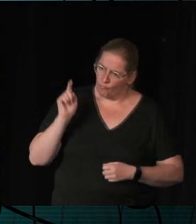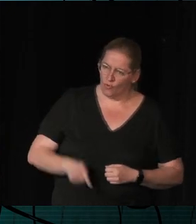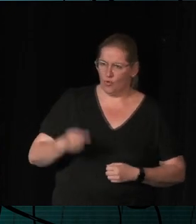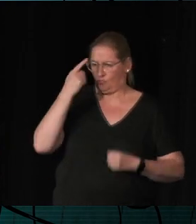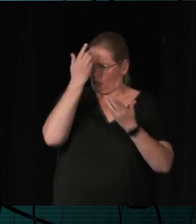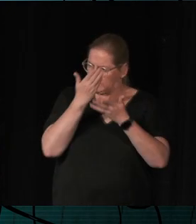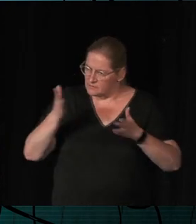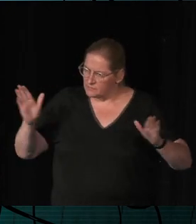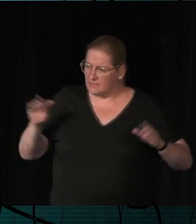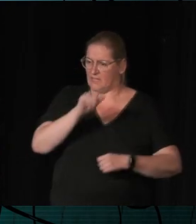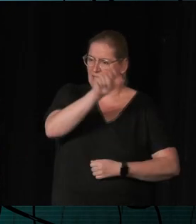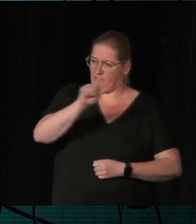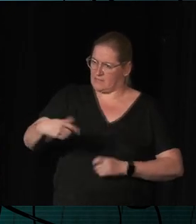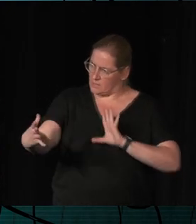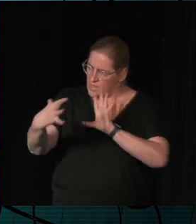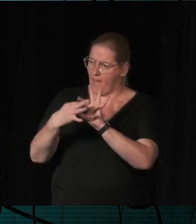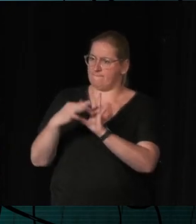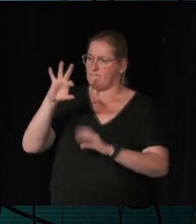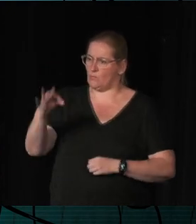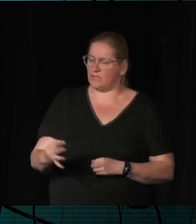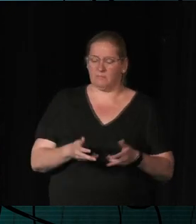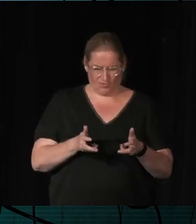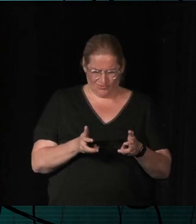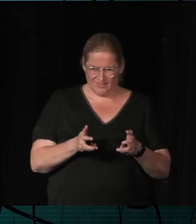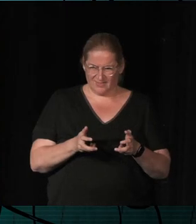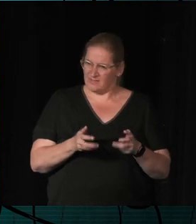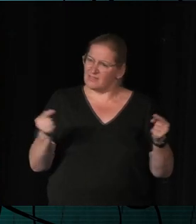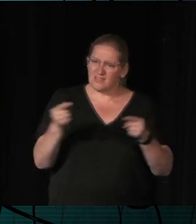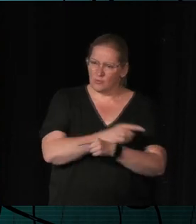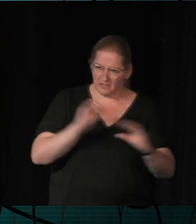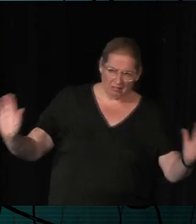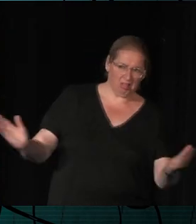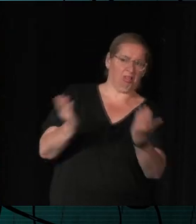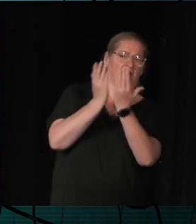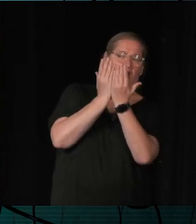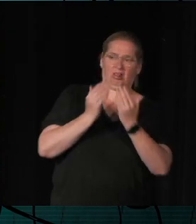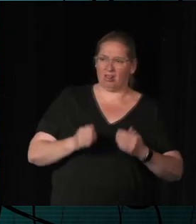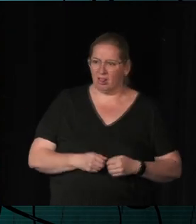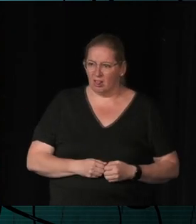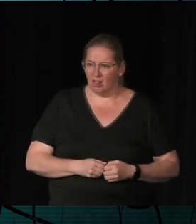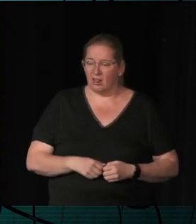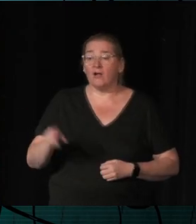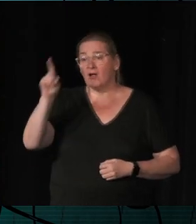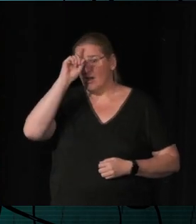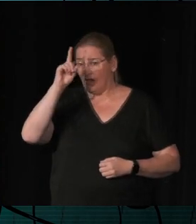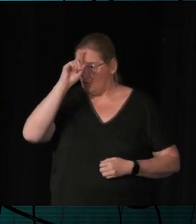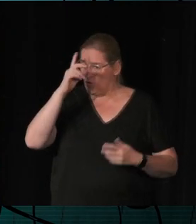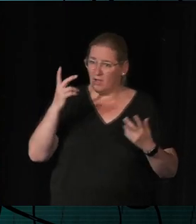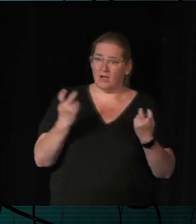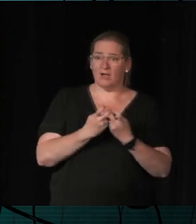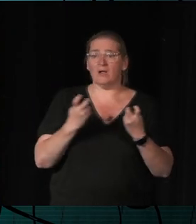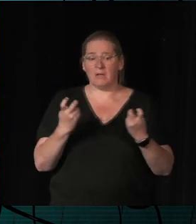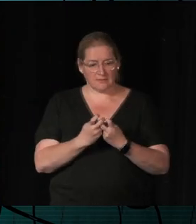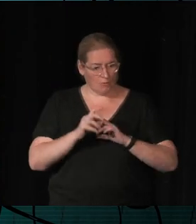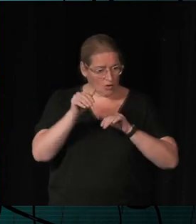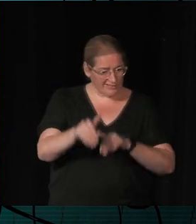connecter aux autres. Mais dans le cadre du jeu vidéo, parfois, ça se double d'une logique d'enfermement par le gameplay. Je pense notamment au jeu Enterre-moi mon amour,